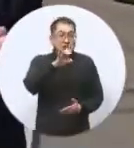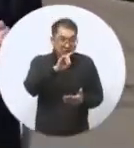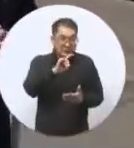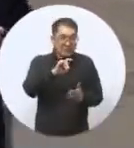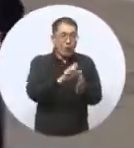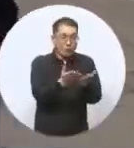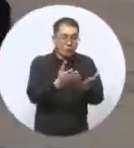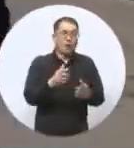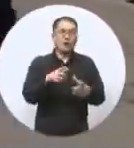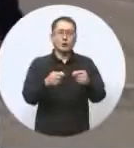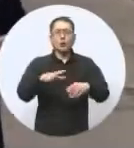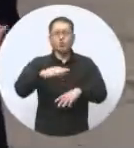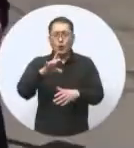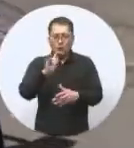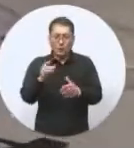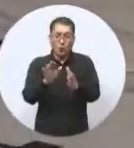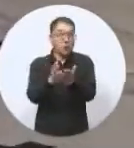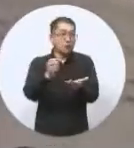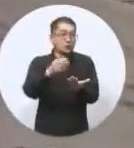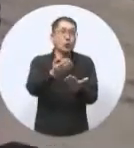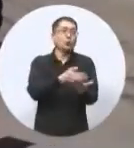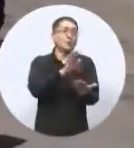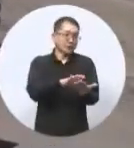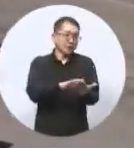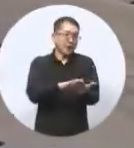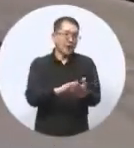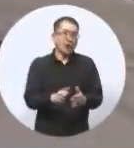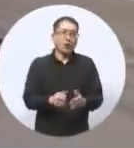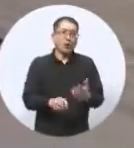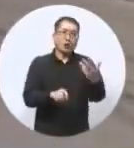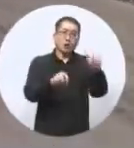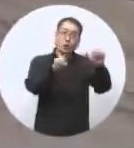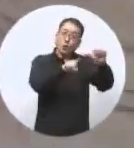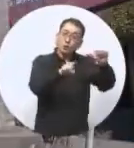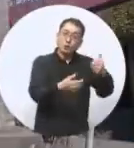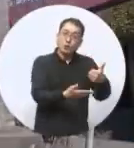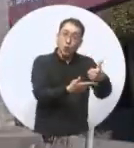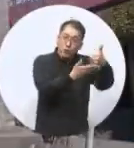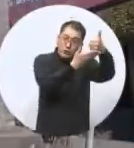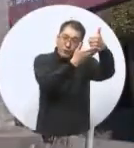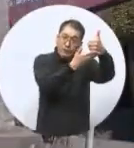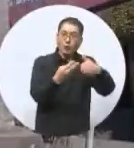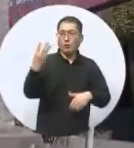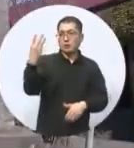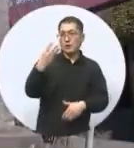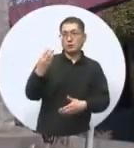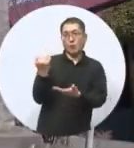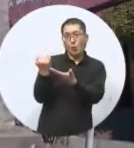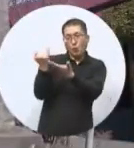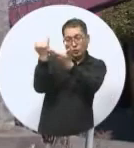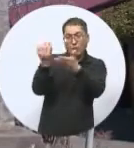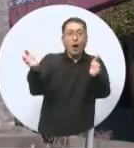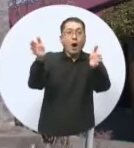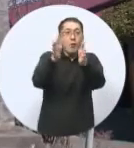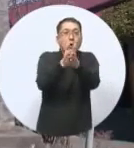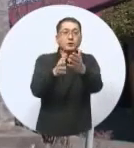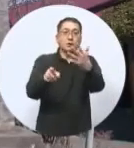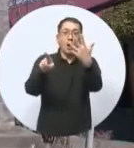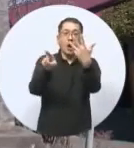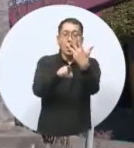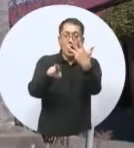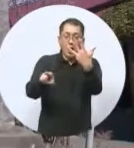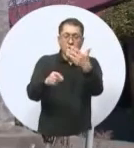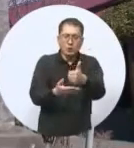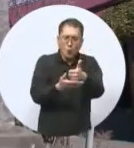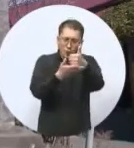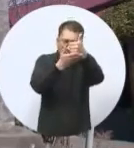出てますんですが、はい、その中の王子様が5人の王子様と、それから3人の王子様、はい、合計8人の王子様